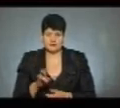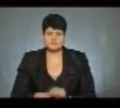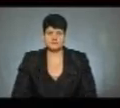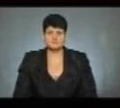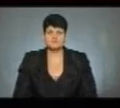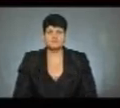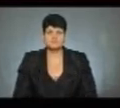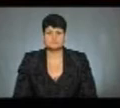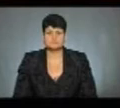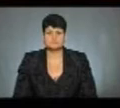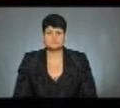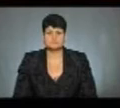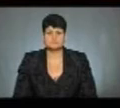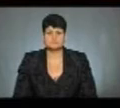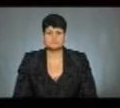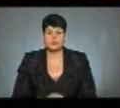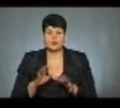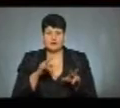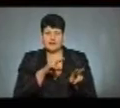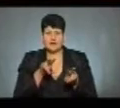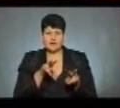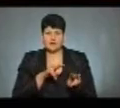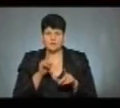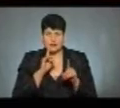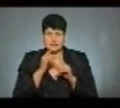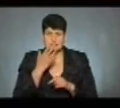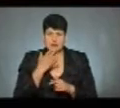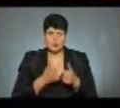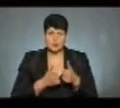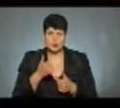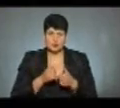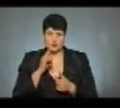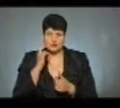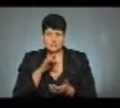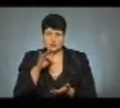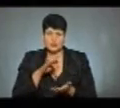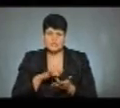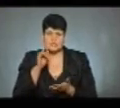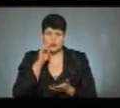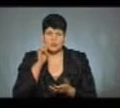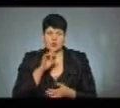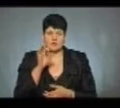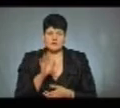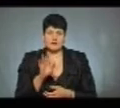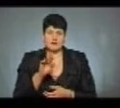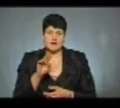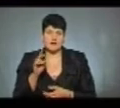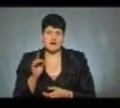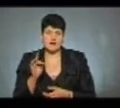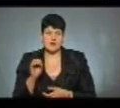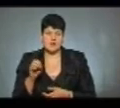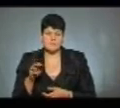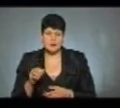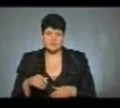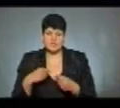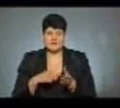знімальна група. Голова наглядової ради національного конкурсу «Молодіжна столиця України» Олександр Ярема вручає